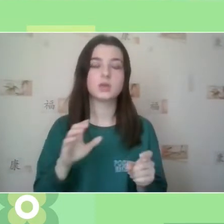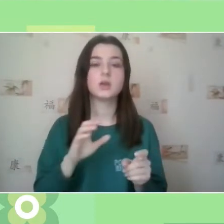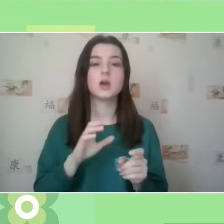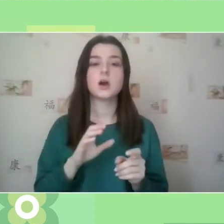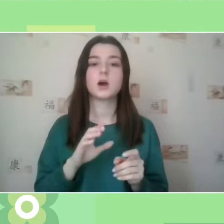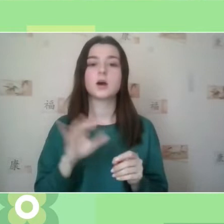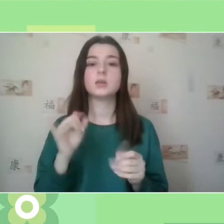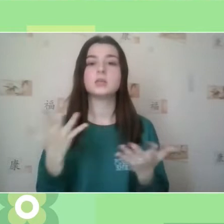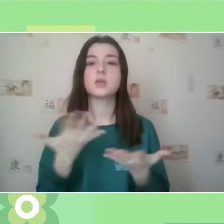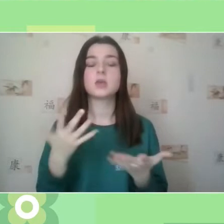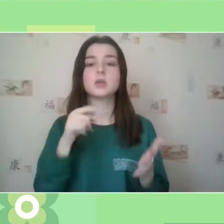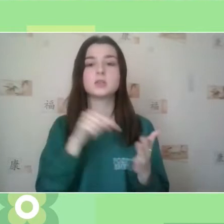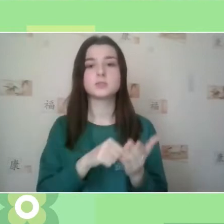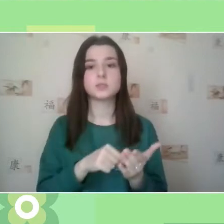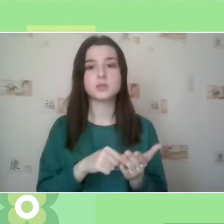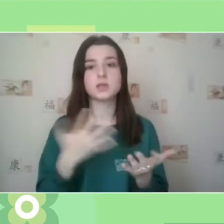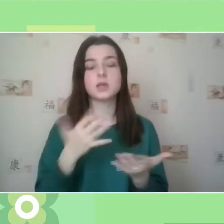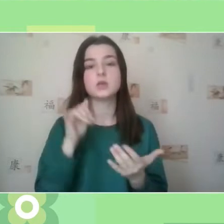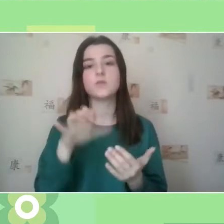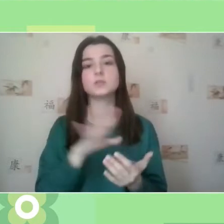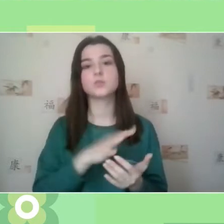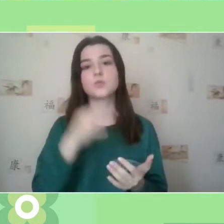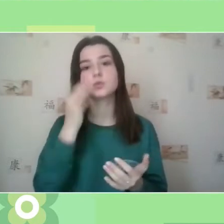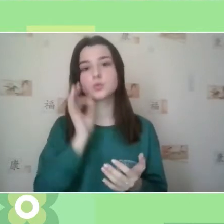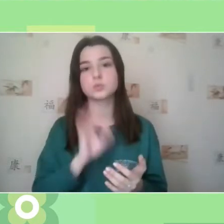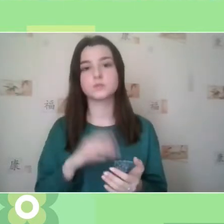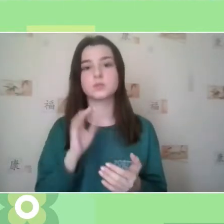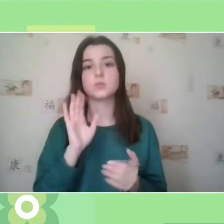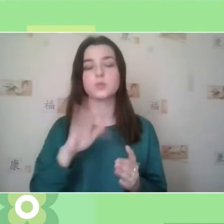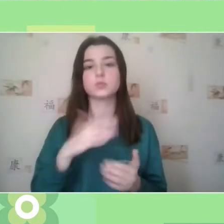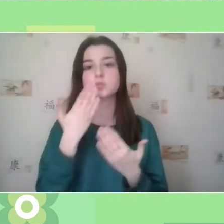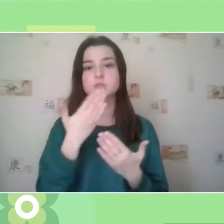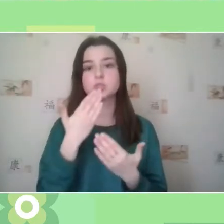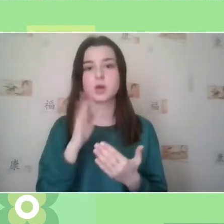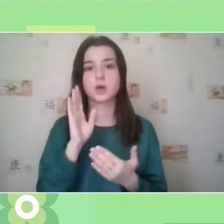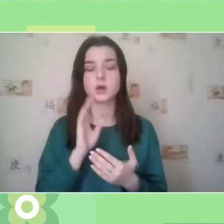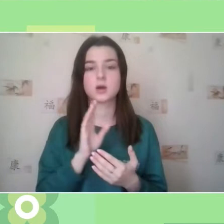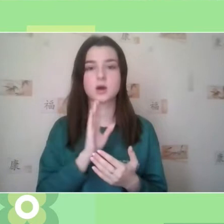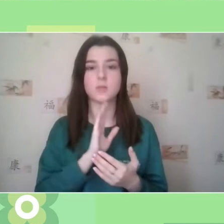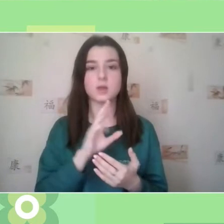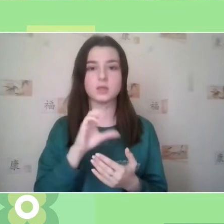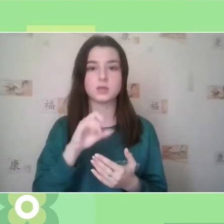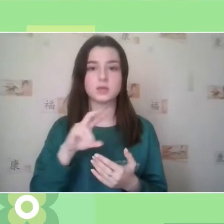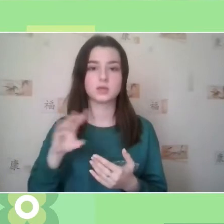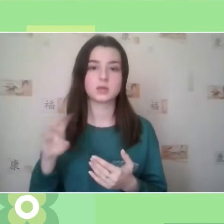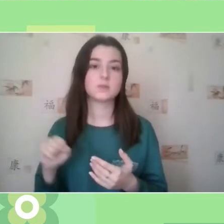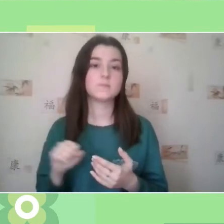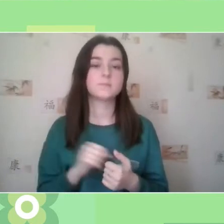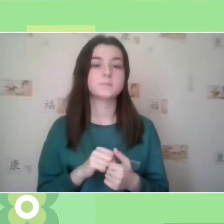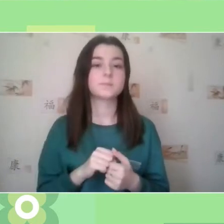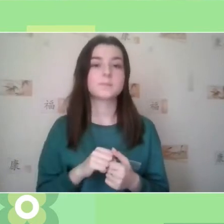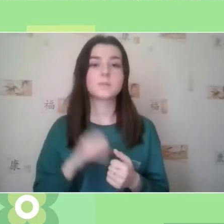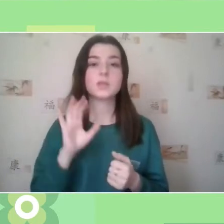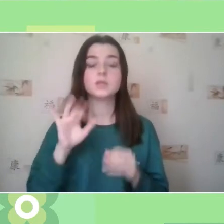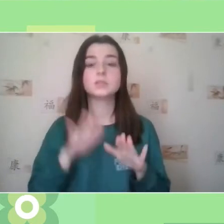на які цілі. Який був у вас досвід, мені потім пані Олена зачитає. А от, тому що, в принципі, зараз замість